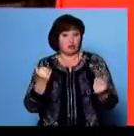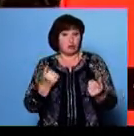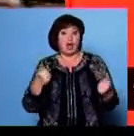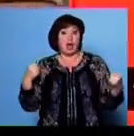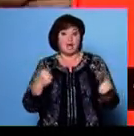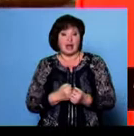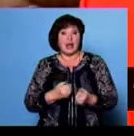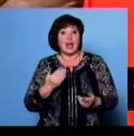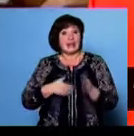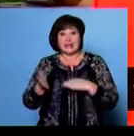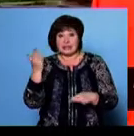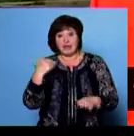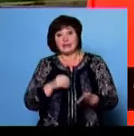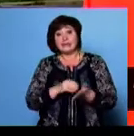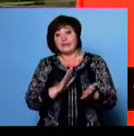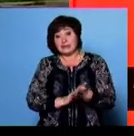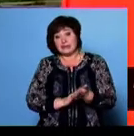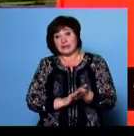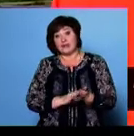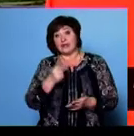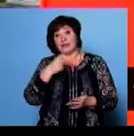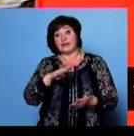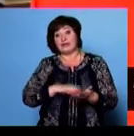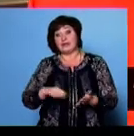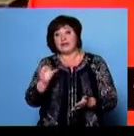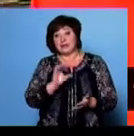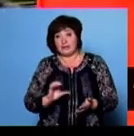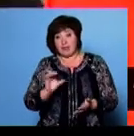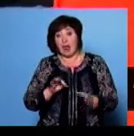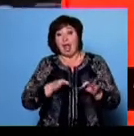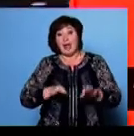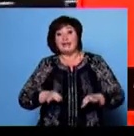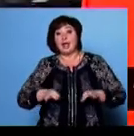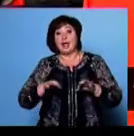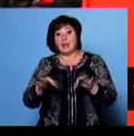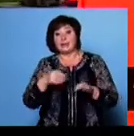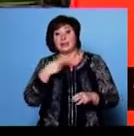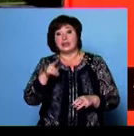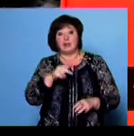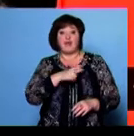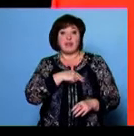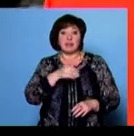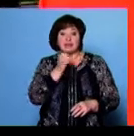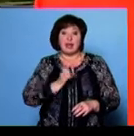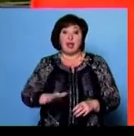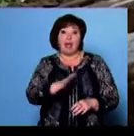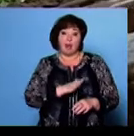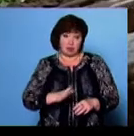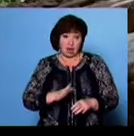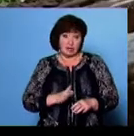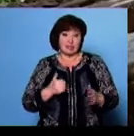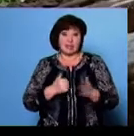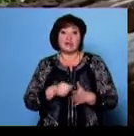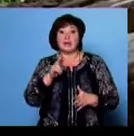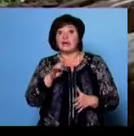Совсем недавно зафиксирован факт 29 сентября, наезд ДТП, Пермский край, это станция Рабак,